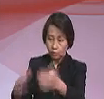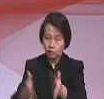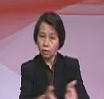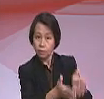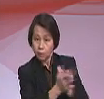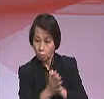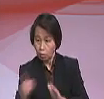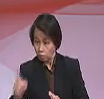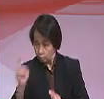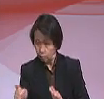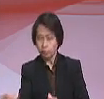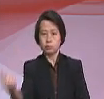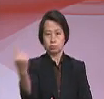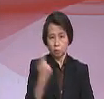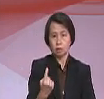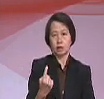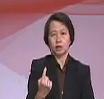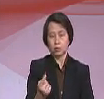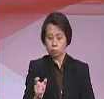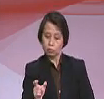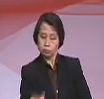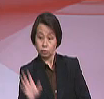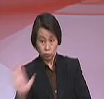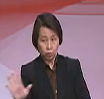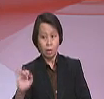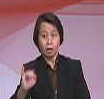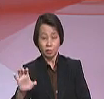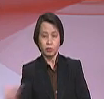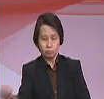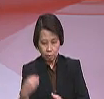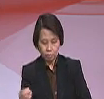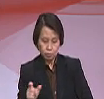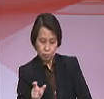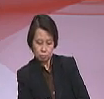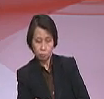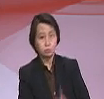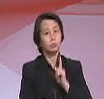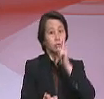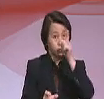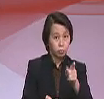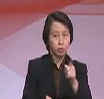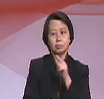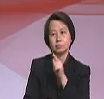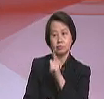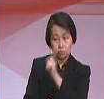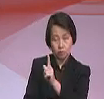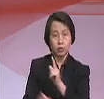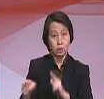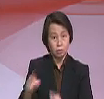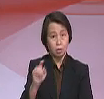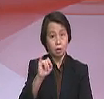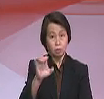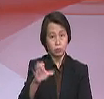kena datang untuk cucuk dia punya IC bagi memastikan IC yang